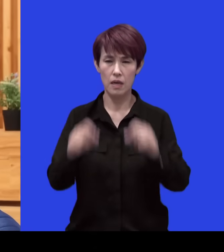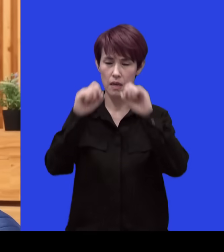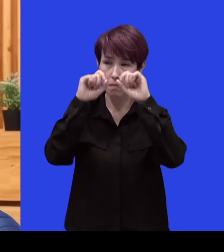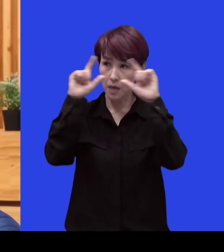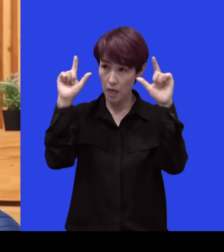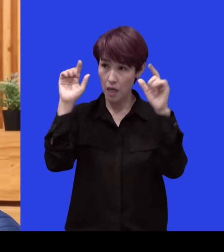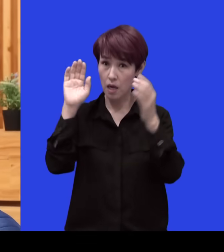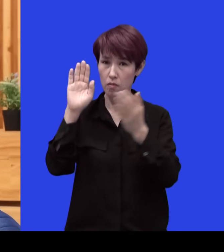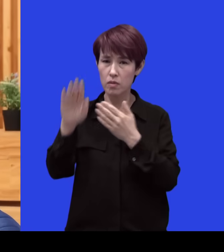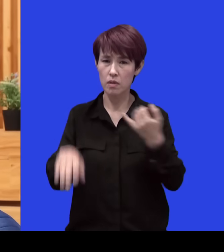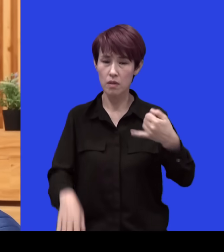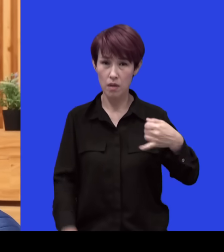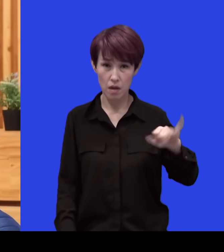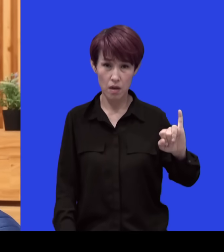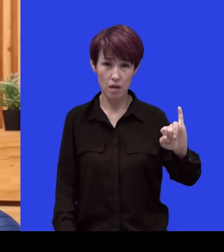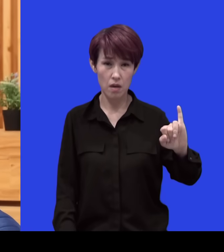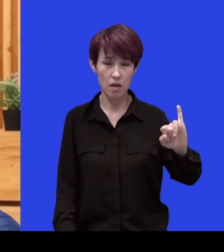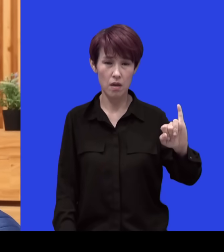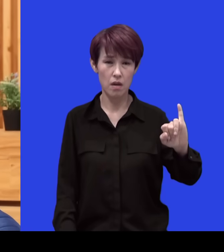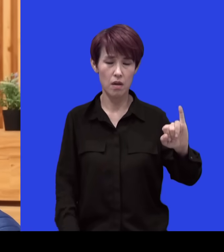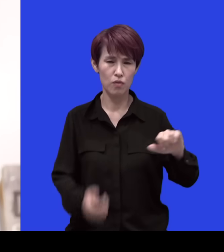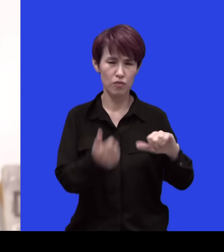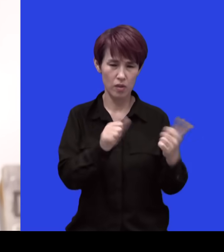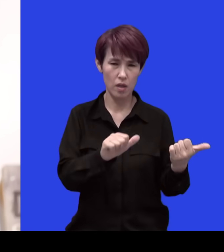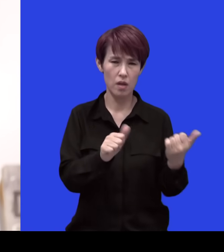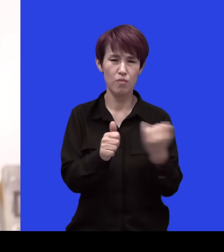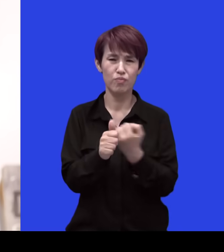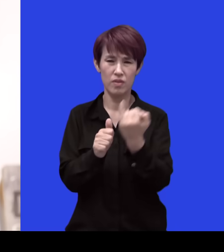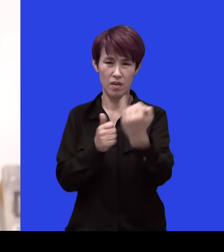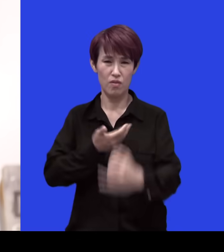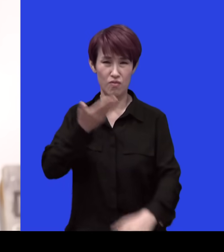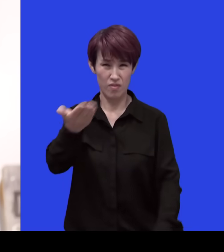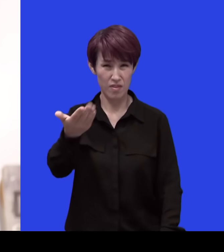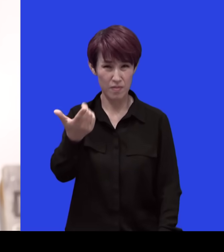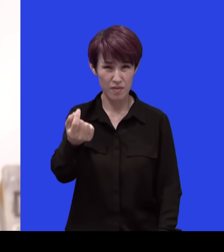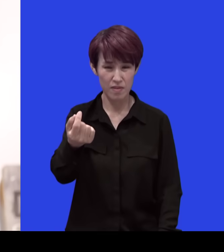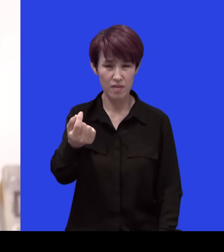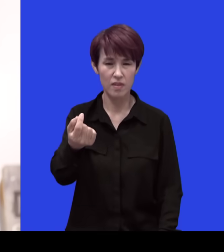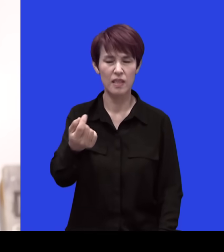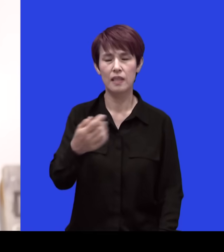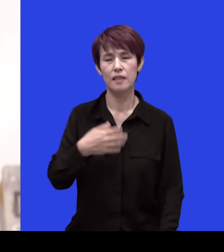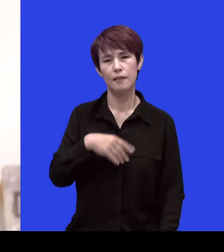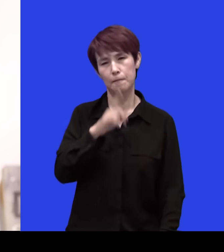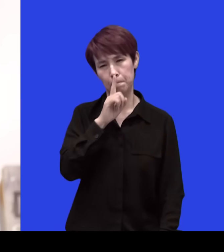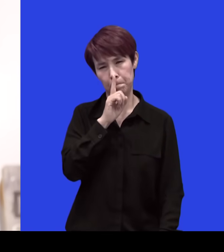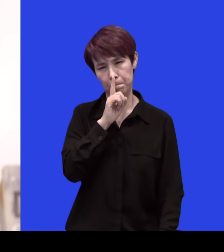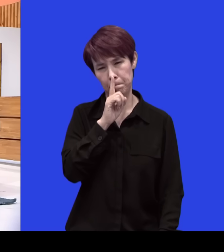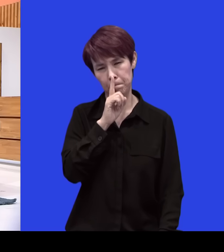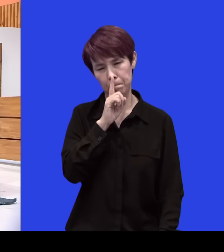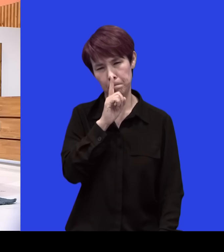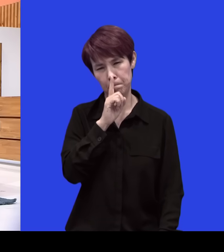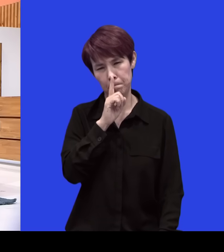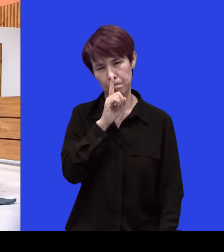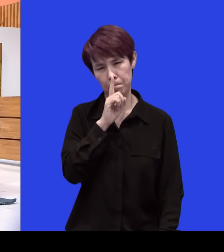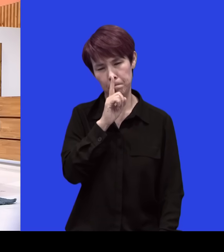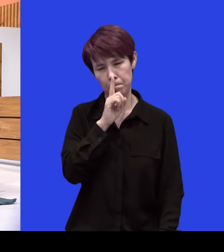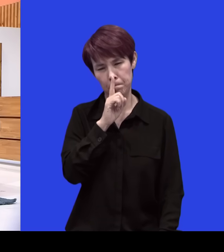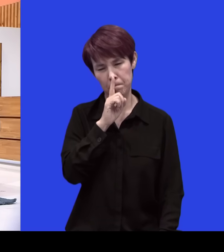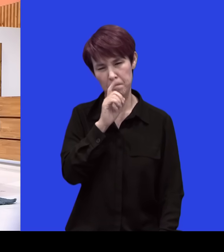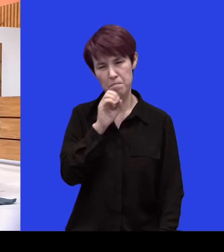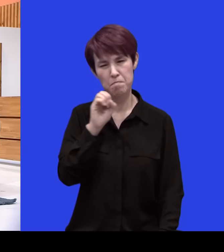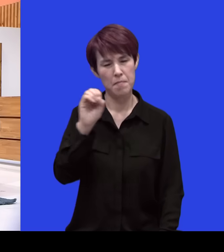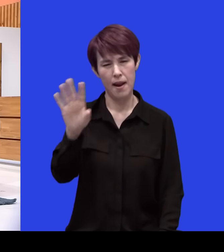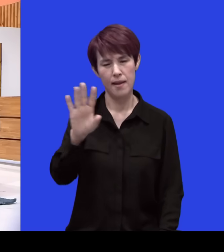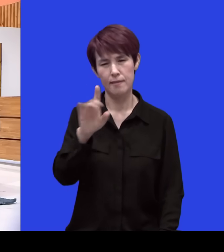그 딸의 소식을 전해야 했었잖아요. 근데 숨기죠. 숨겼죠, 처음에. 예. 놀라시. 의식을 겨우